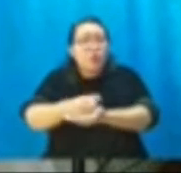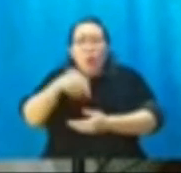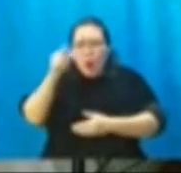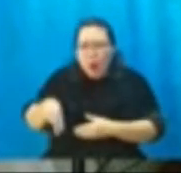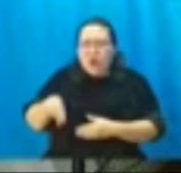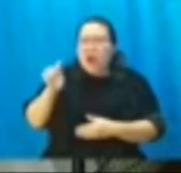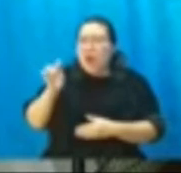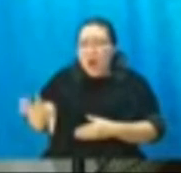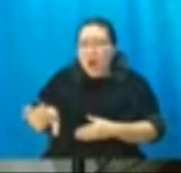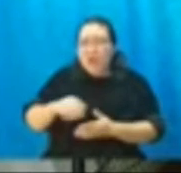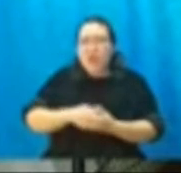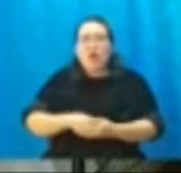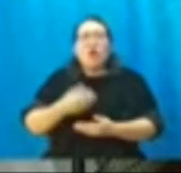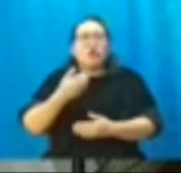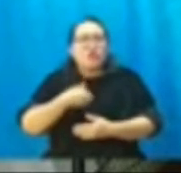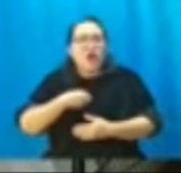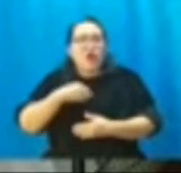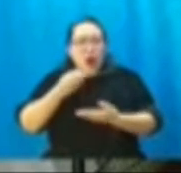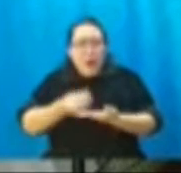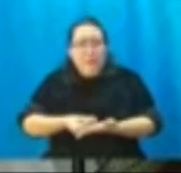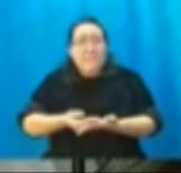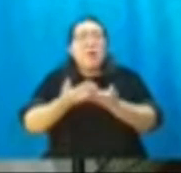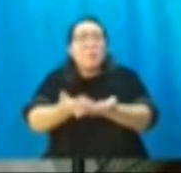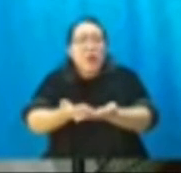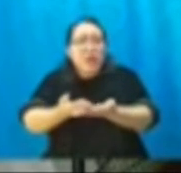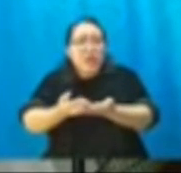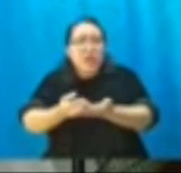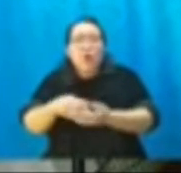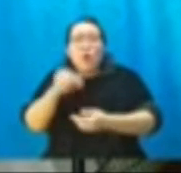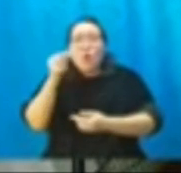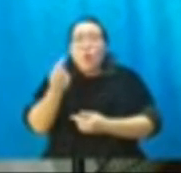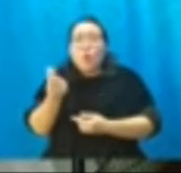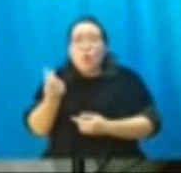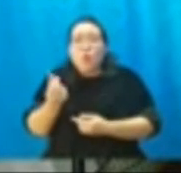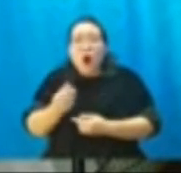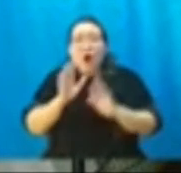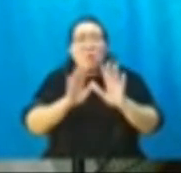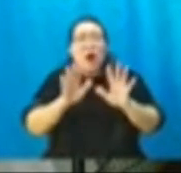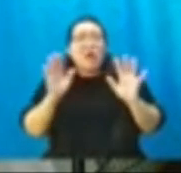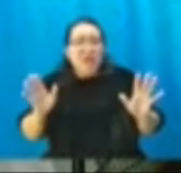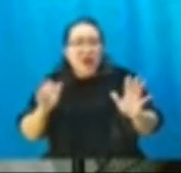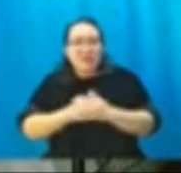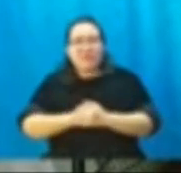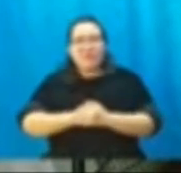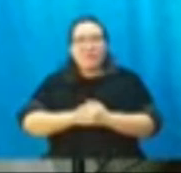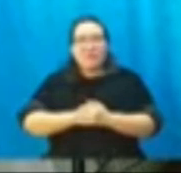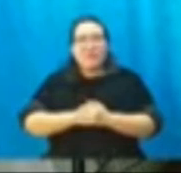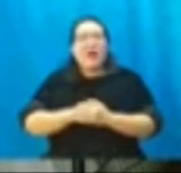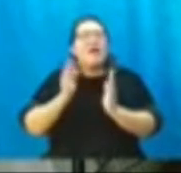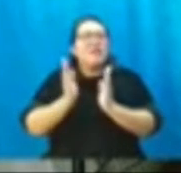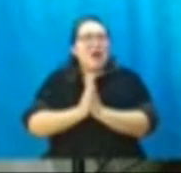saya sudah ini sudah itu apa akibatnya Dia tidak mau lagi komuni